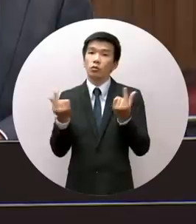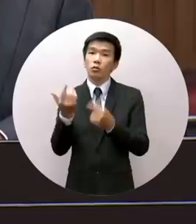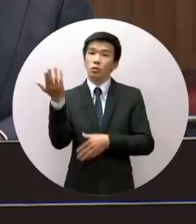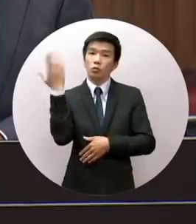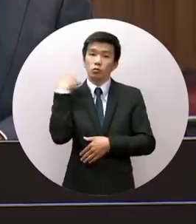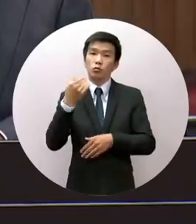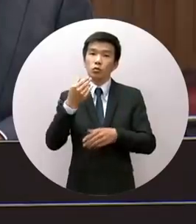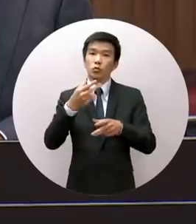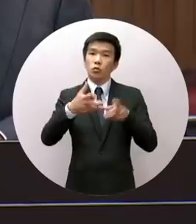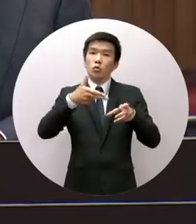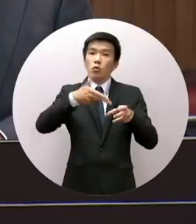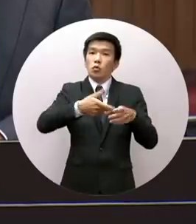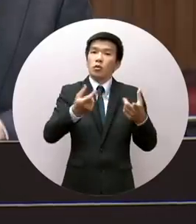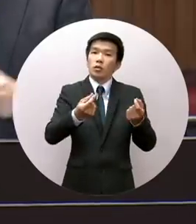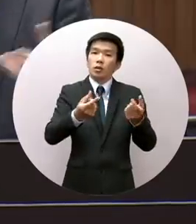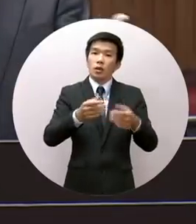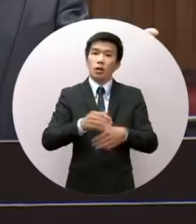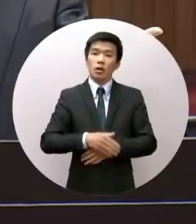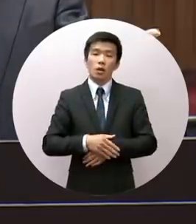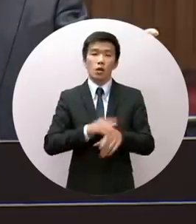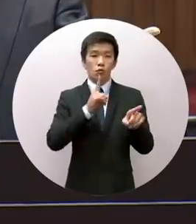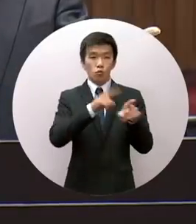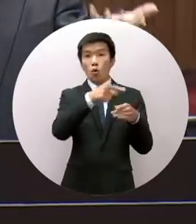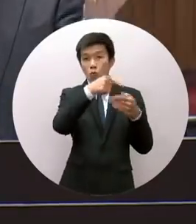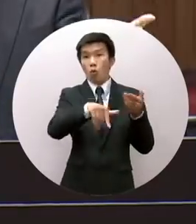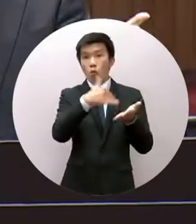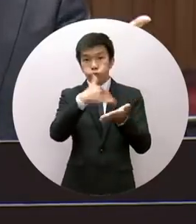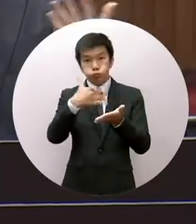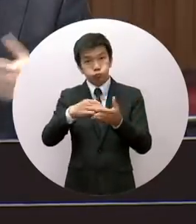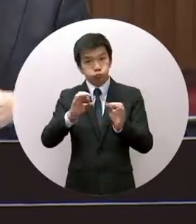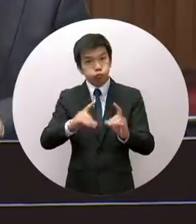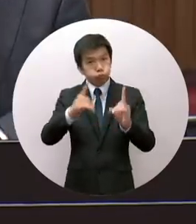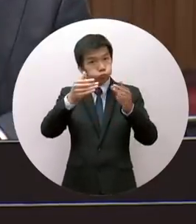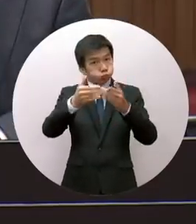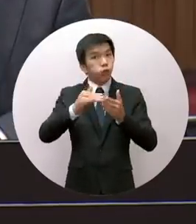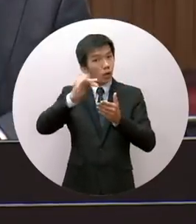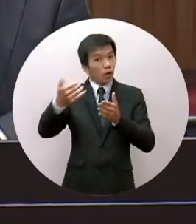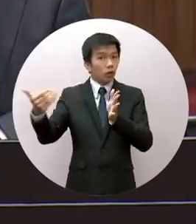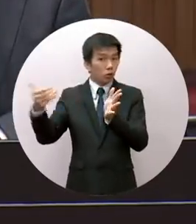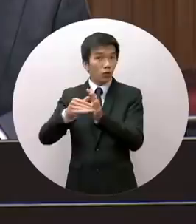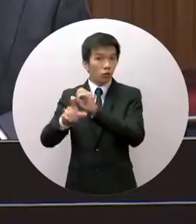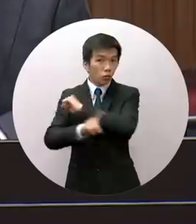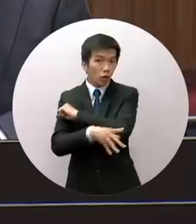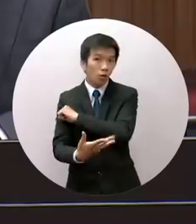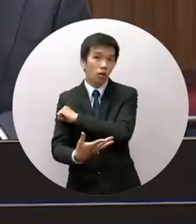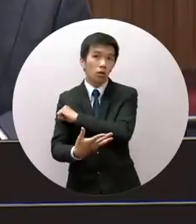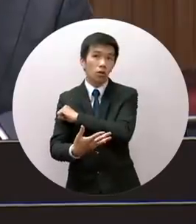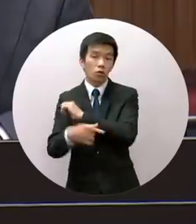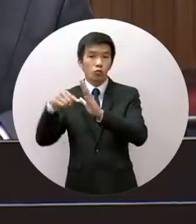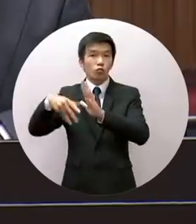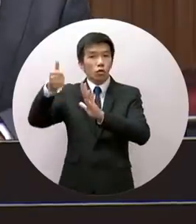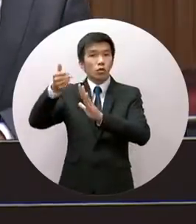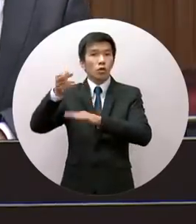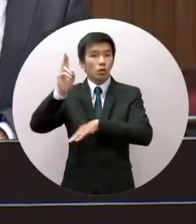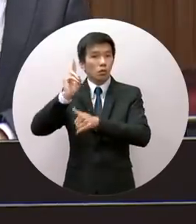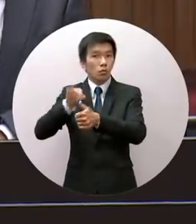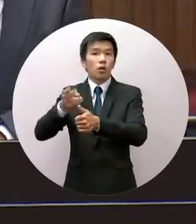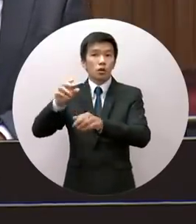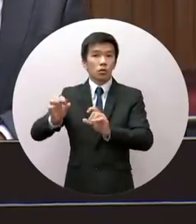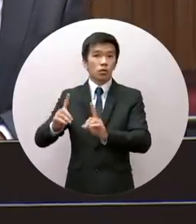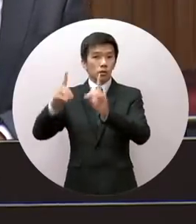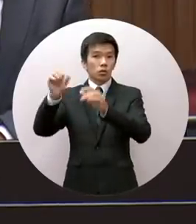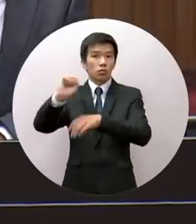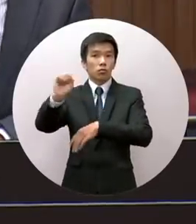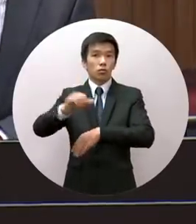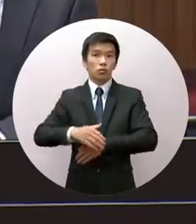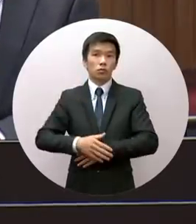涨了，对不对？依照公司是要涨啊，到最后还是决定不涨了。所以我今天要请教院长， 报告一下， 部